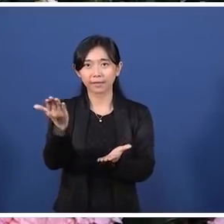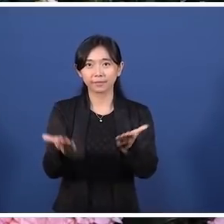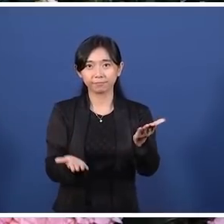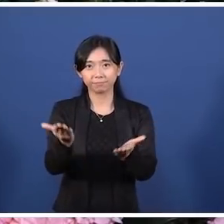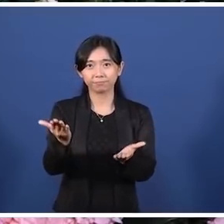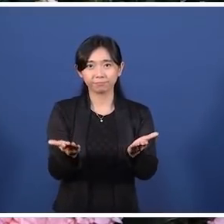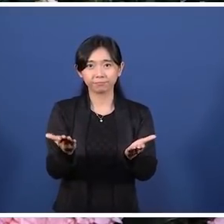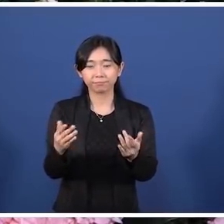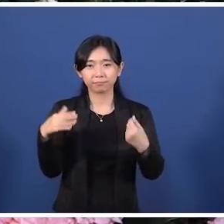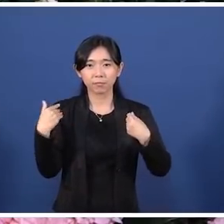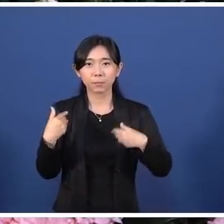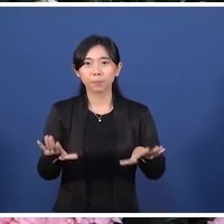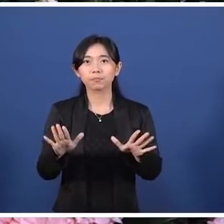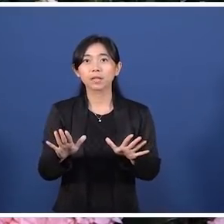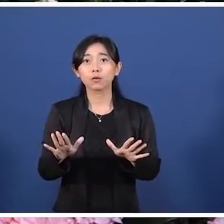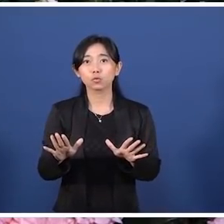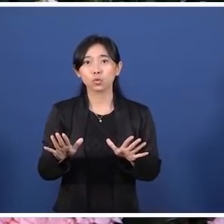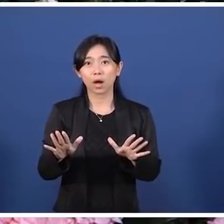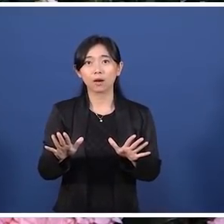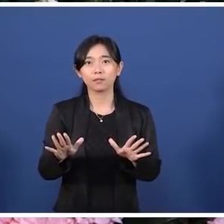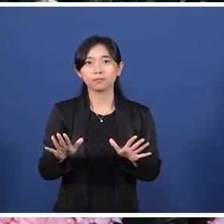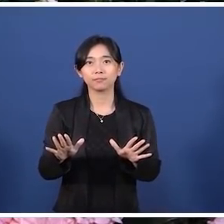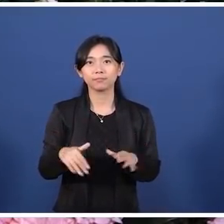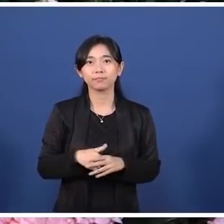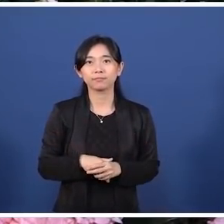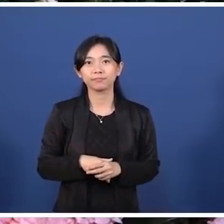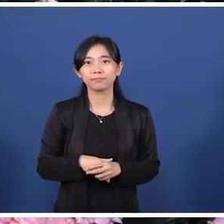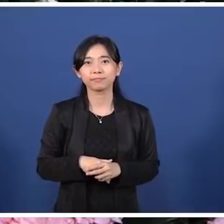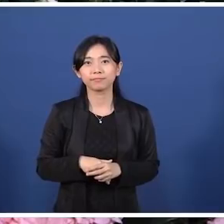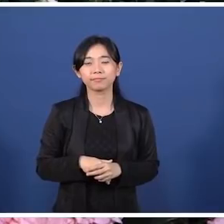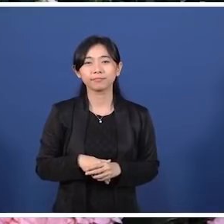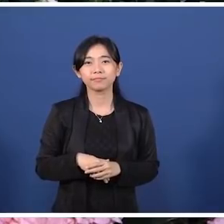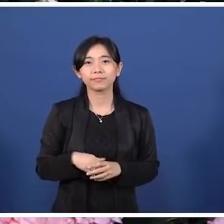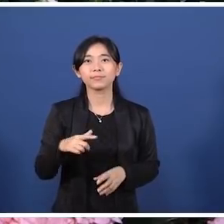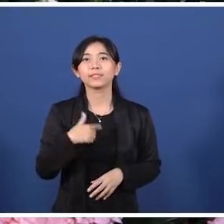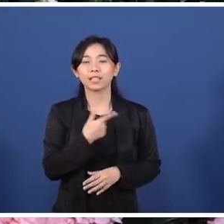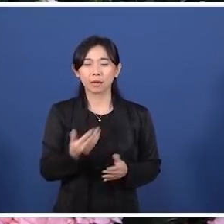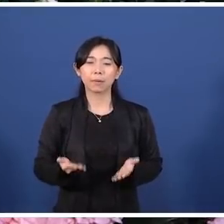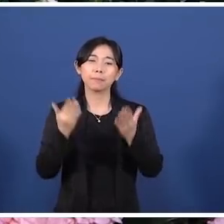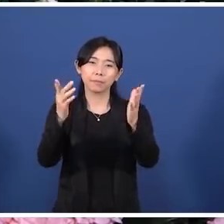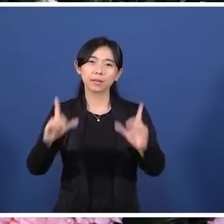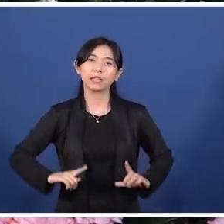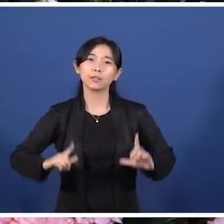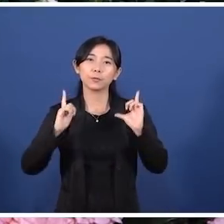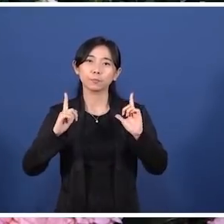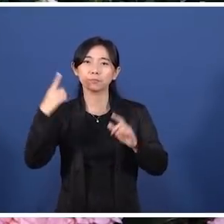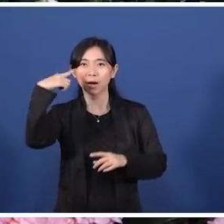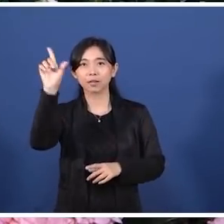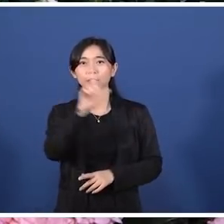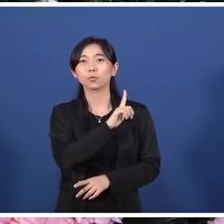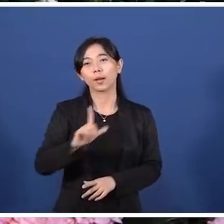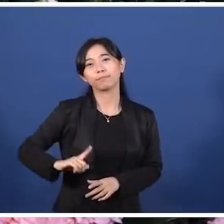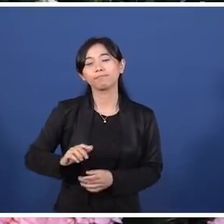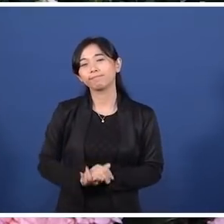sebagai orang-orang yang sudah menyatakan takut kepada Tuhan di awal hidup berkeluarga kita.